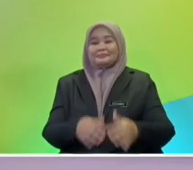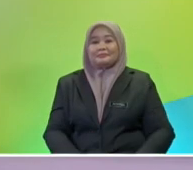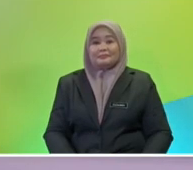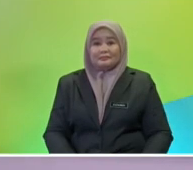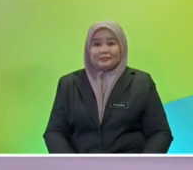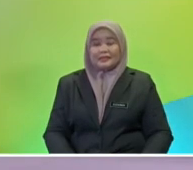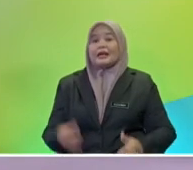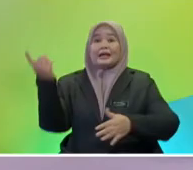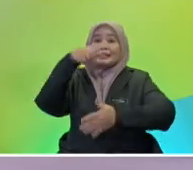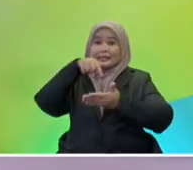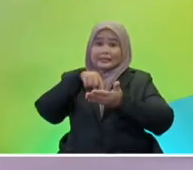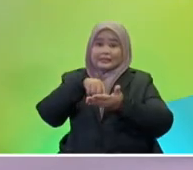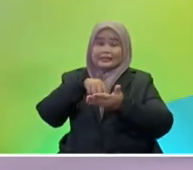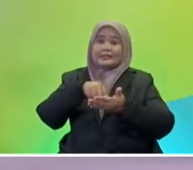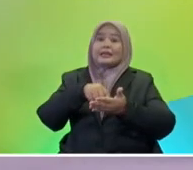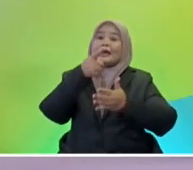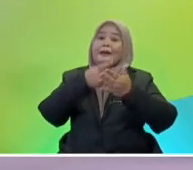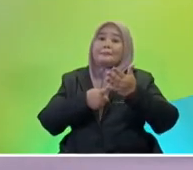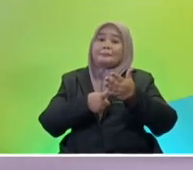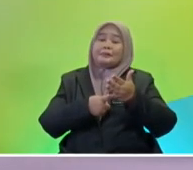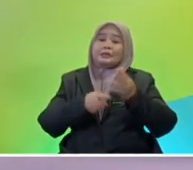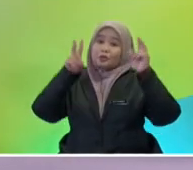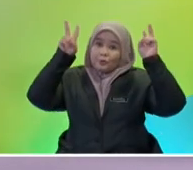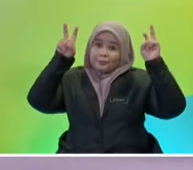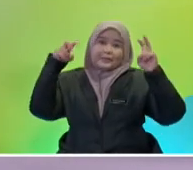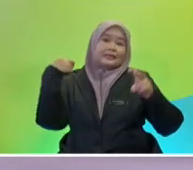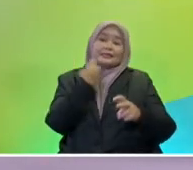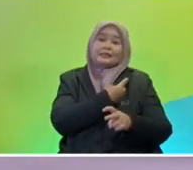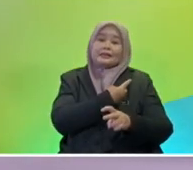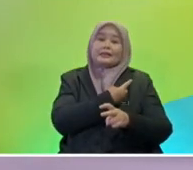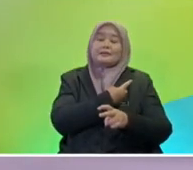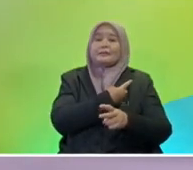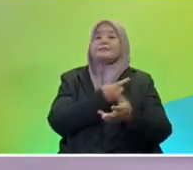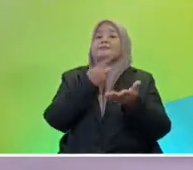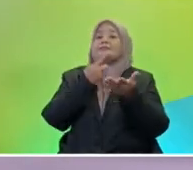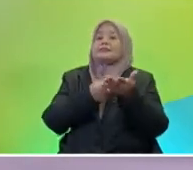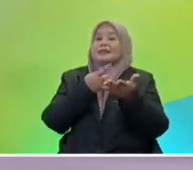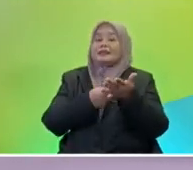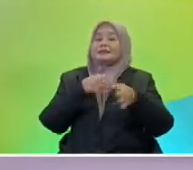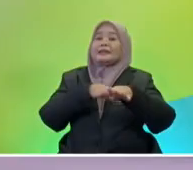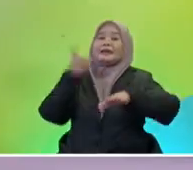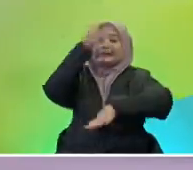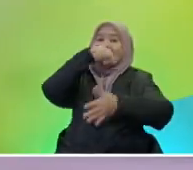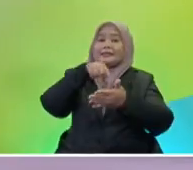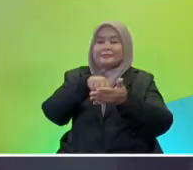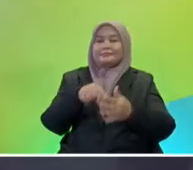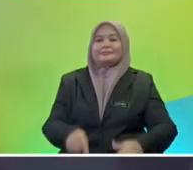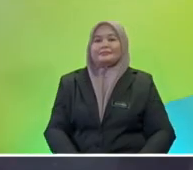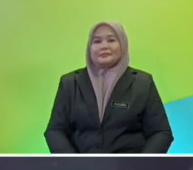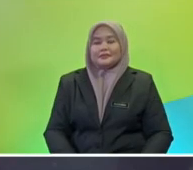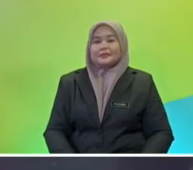hari ini apa topik yang akan kita bicarakan dalam slot pencak Siran bilik darjah pada hari ini